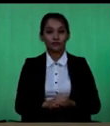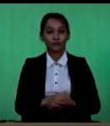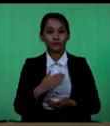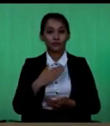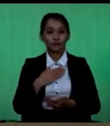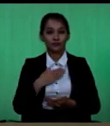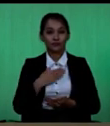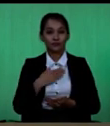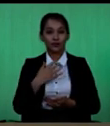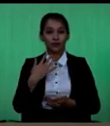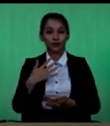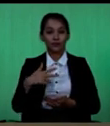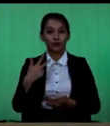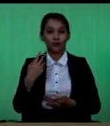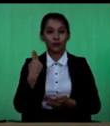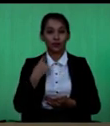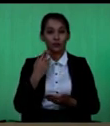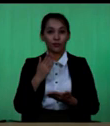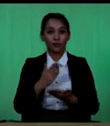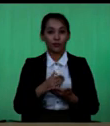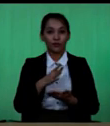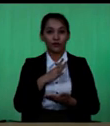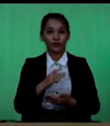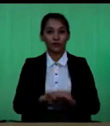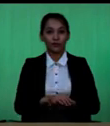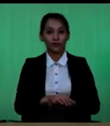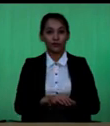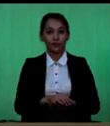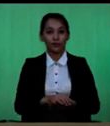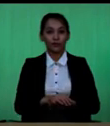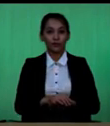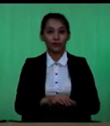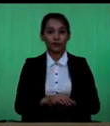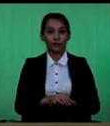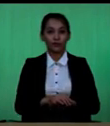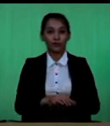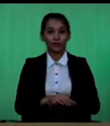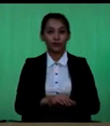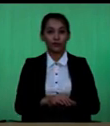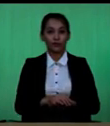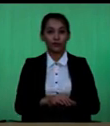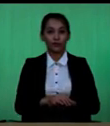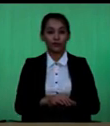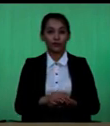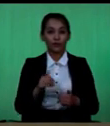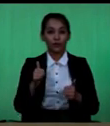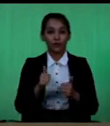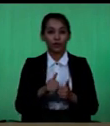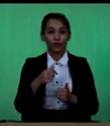Menda 53 soni bor edi. Unga 23 sonini yoniga